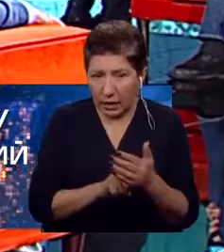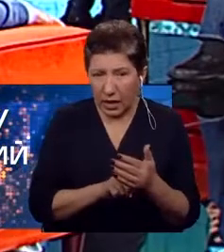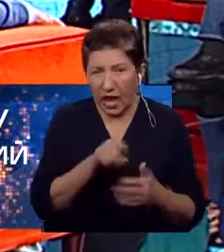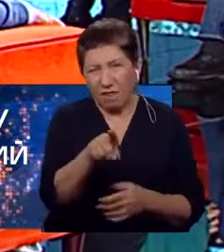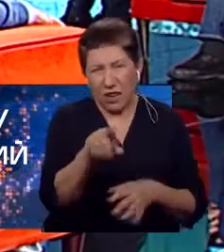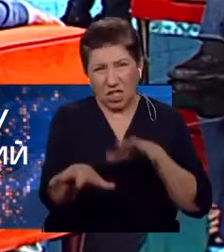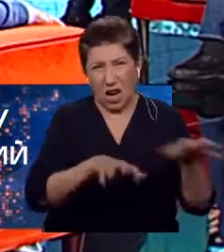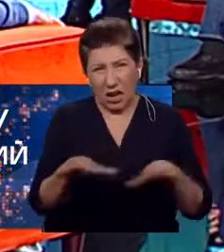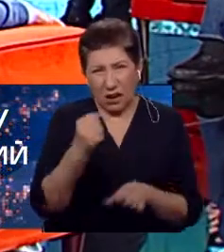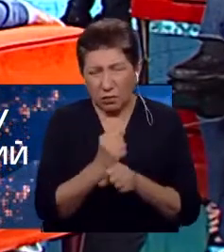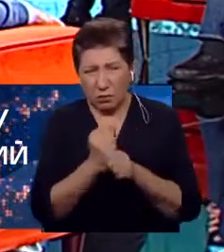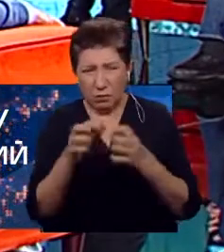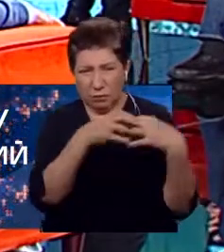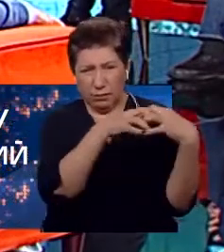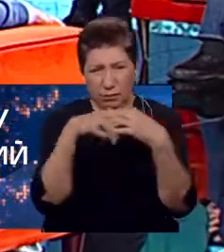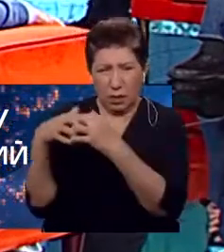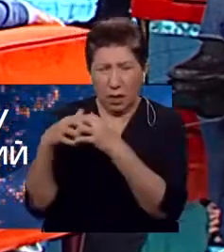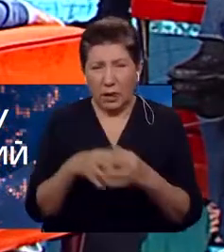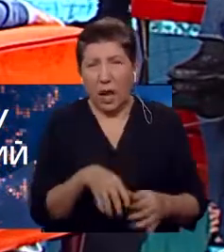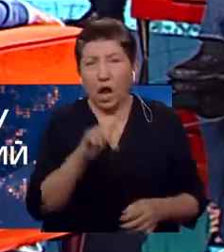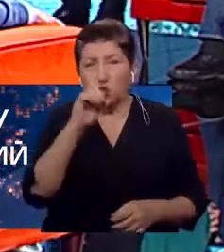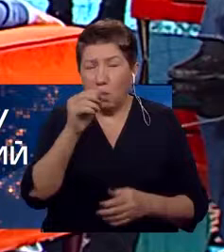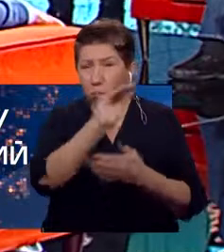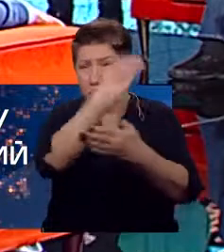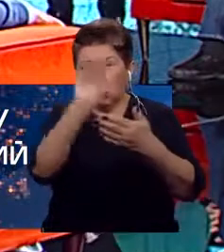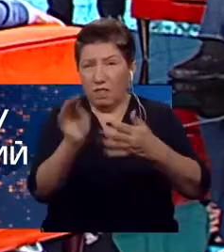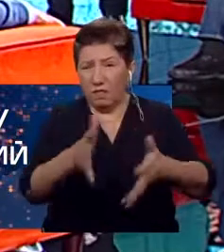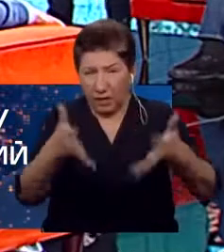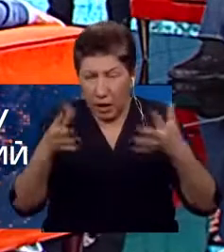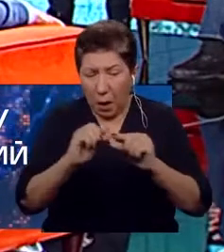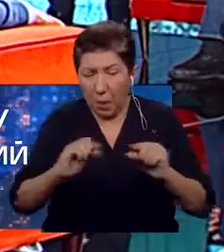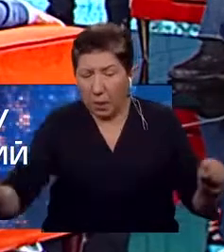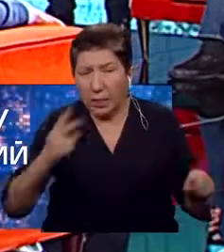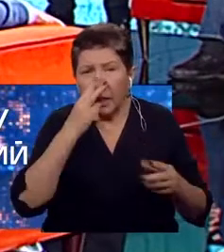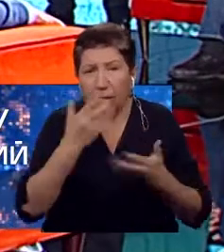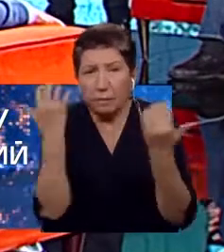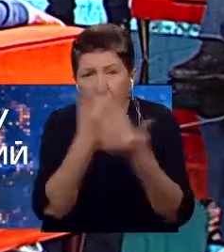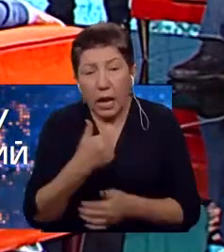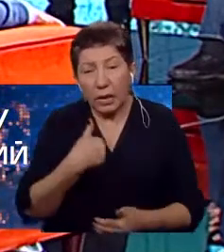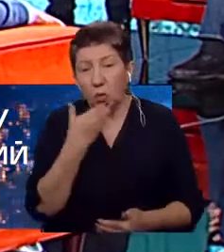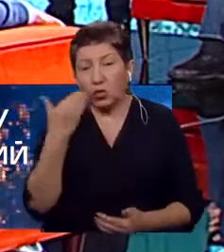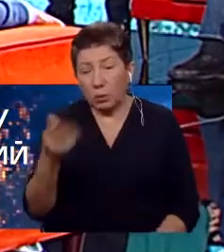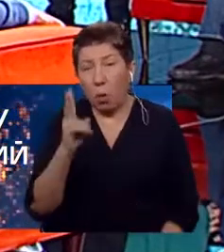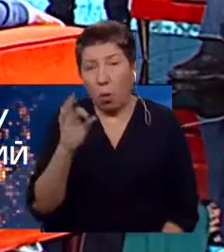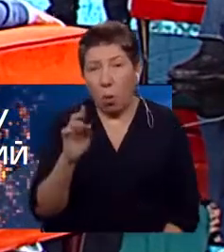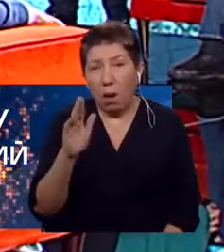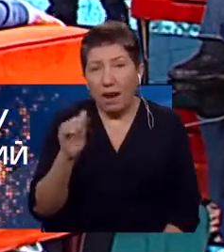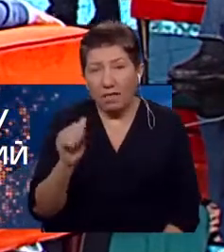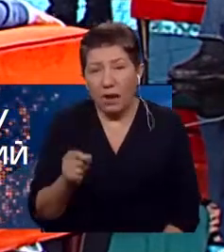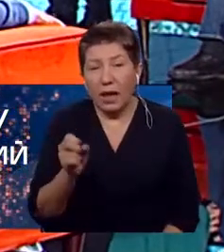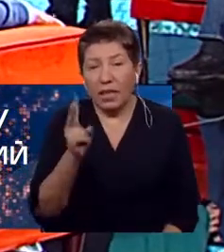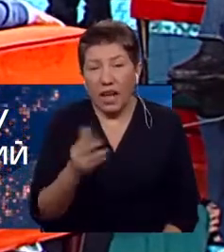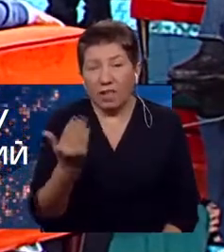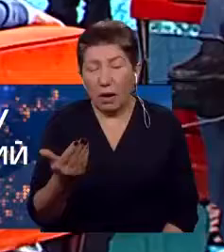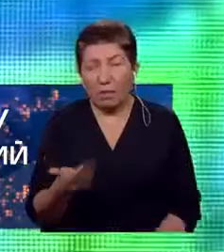ви шахрайством і маніпуляціями. Чому все дайте видно, мені відповісти. А цього не видно? Я хотів це запитати у Коболєва, як вам від